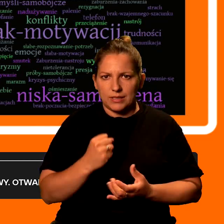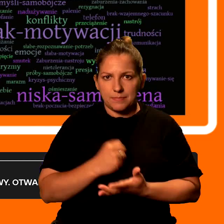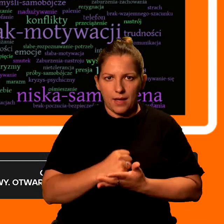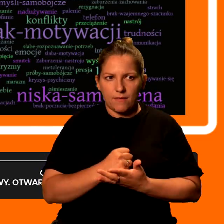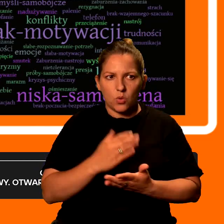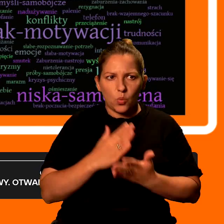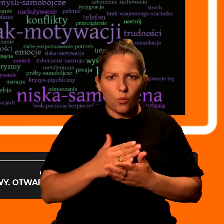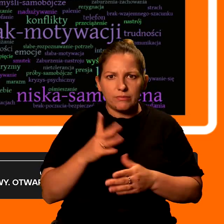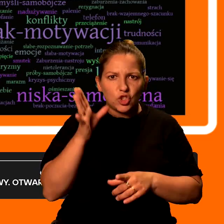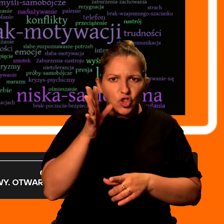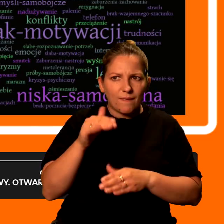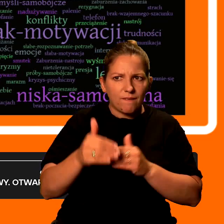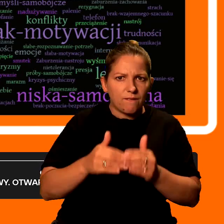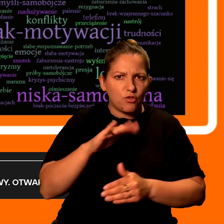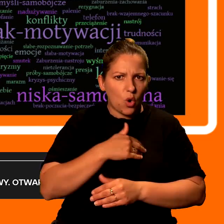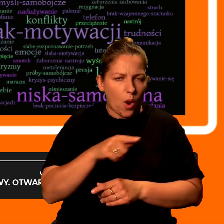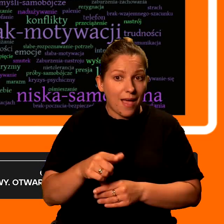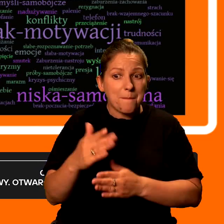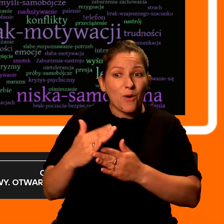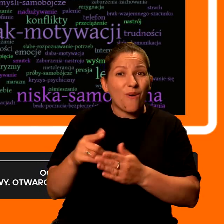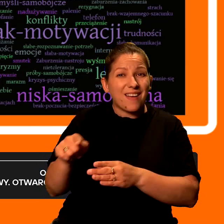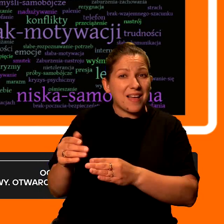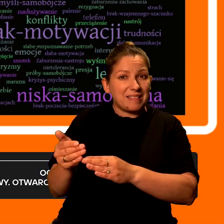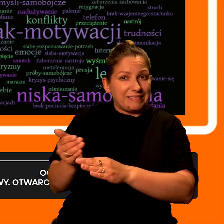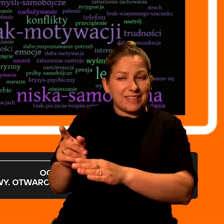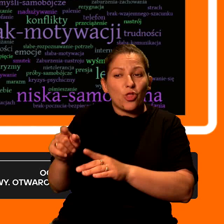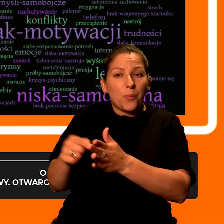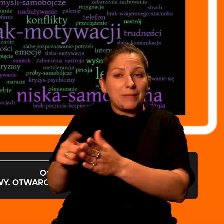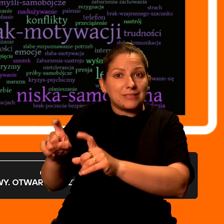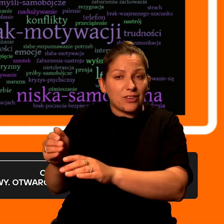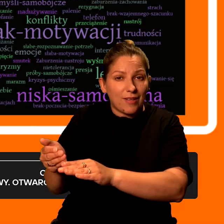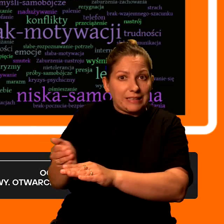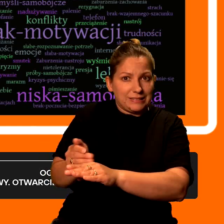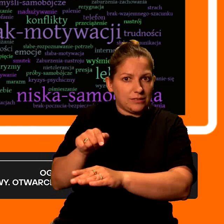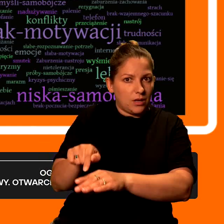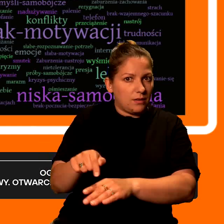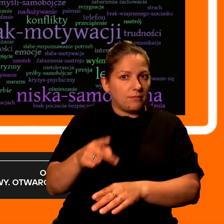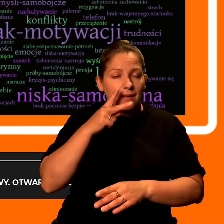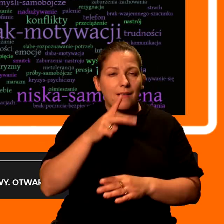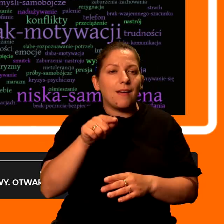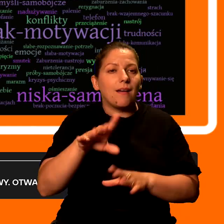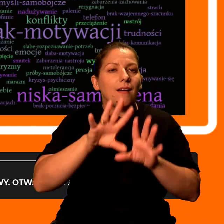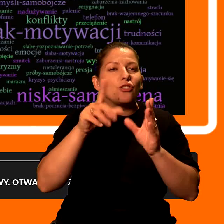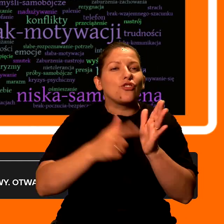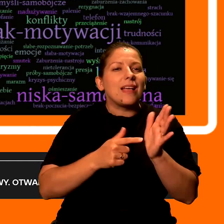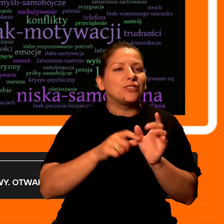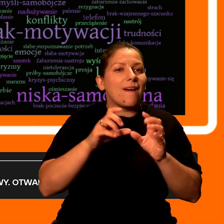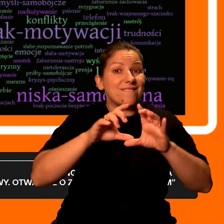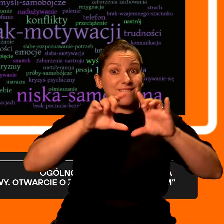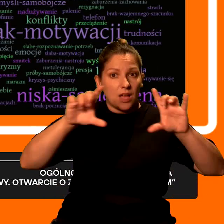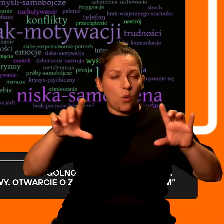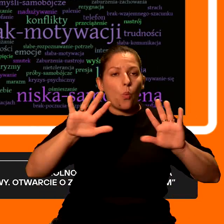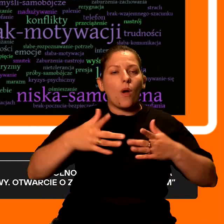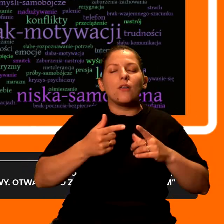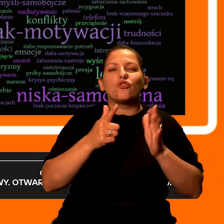już działy się w szkołach, w których ten program wchodził, w których się zaczynał. Wielkość tych liter mniej więcej reprezentuje częstość pojawienia się tych wątków w